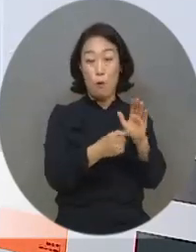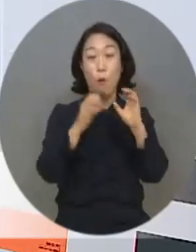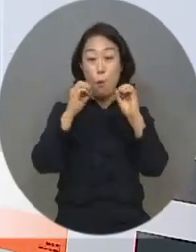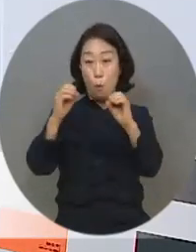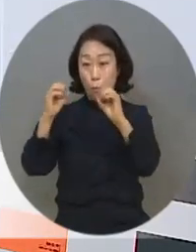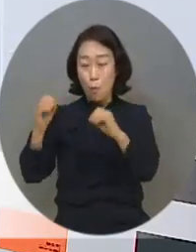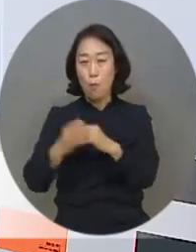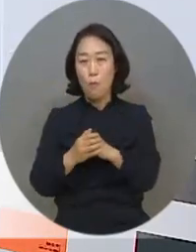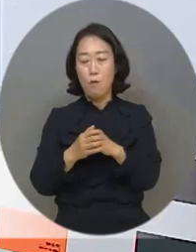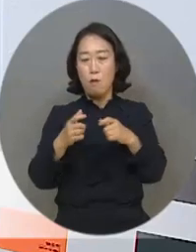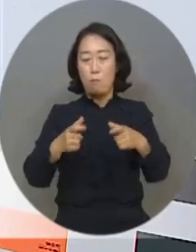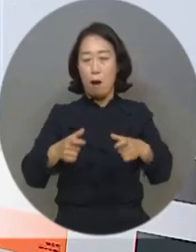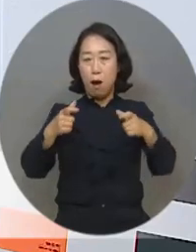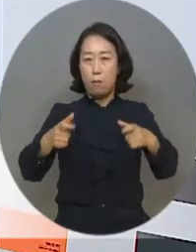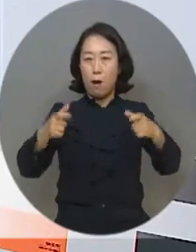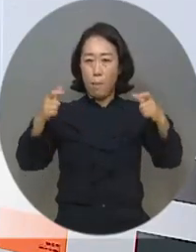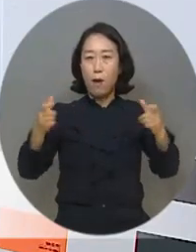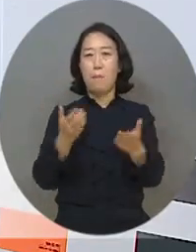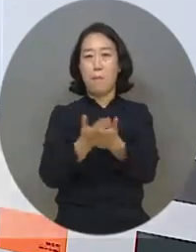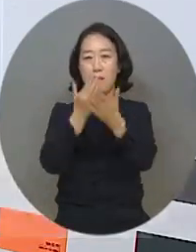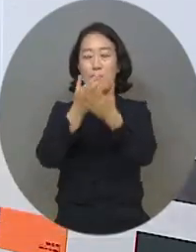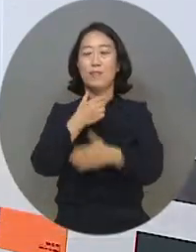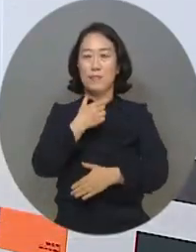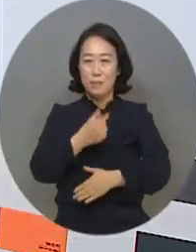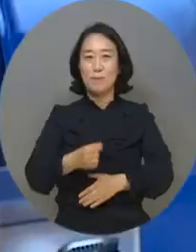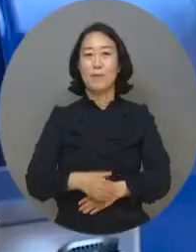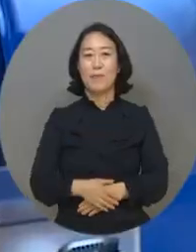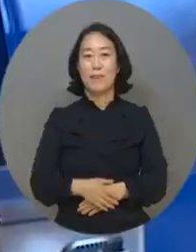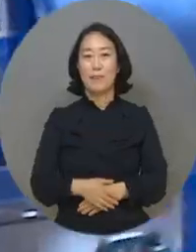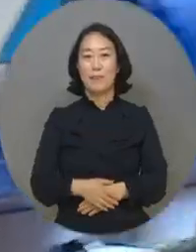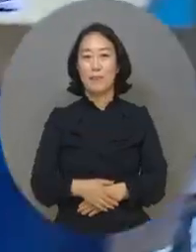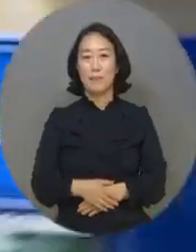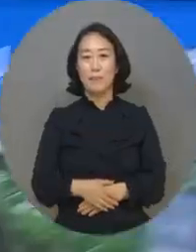좀 이렇게 확정되어 가는 그런 모습을 봤으면 좋겠습니다